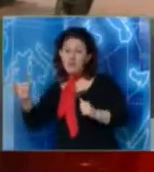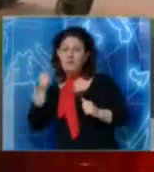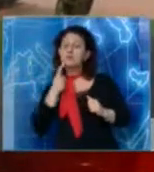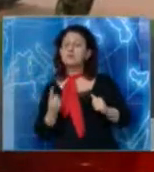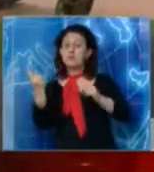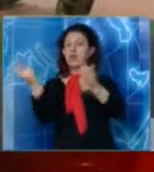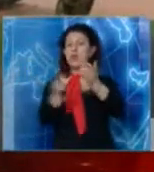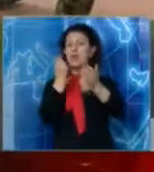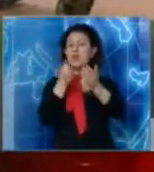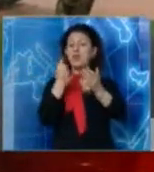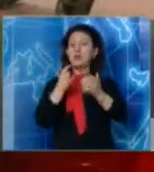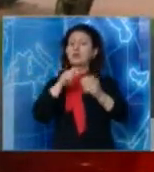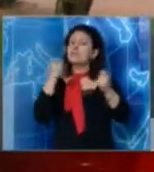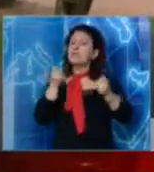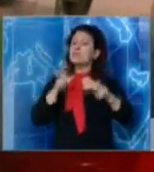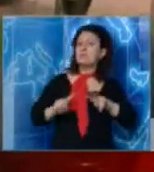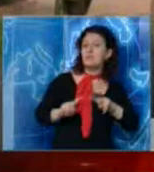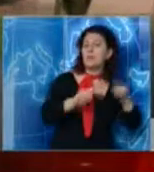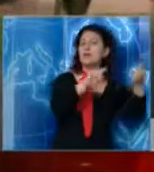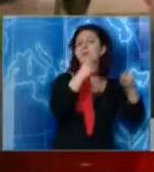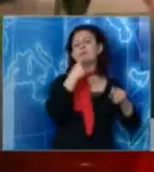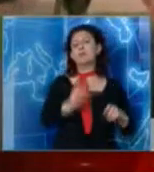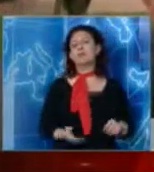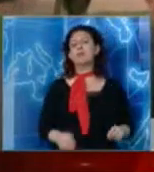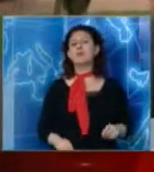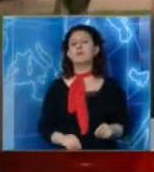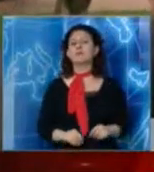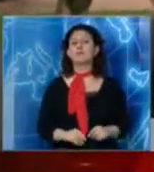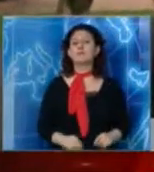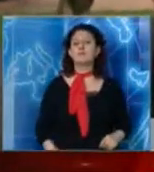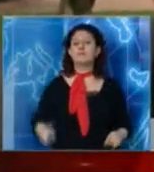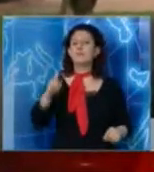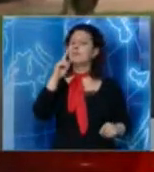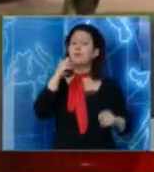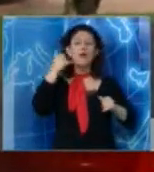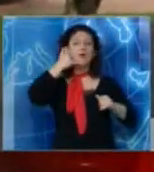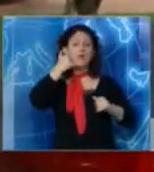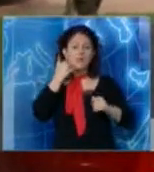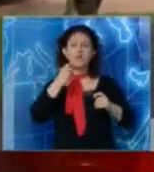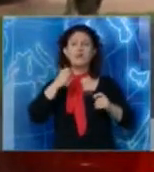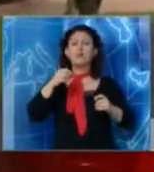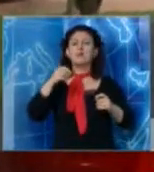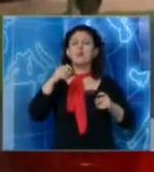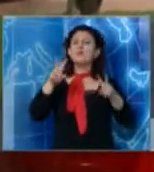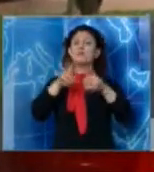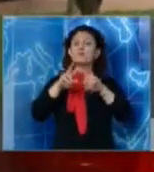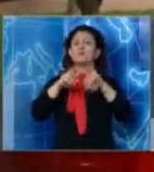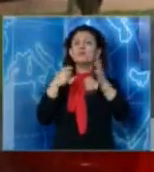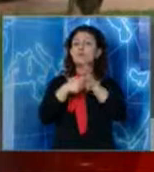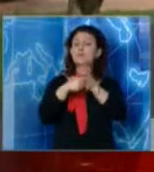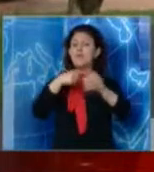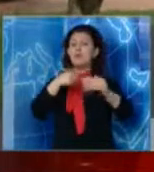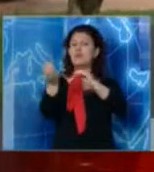dilekçesi veren Virzilli işin peşini bırakmayacağını dile getirdi. Telefonda bir operatörden müşteri kayıtlarını alındınız size